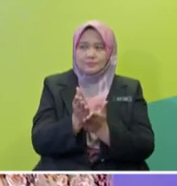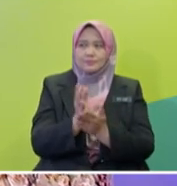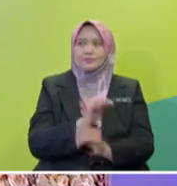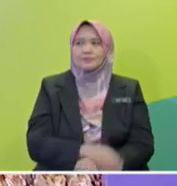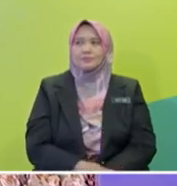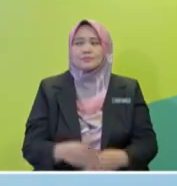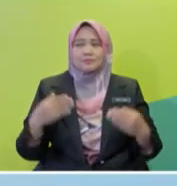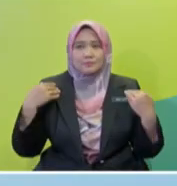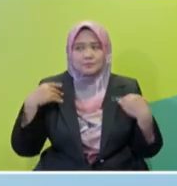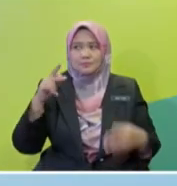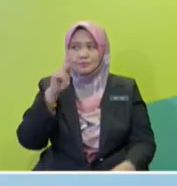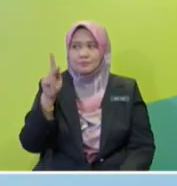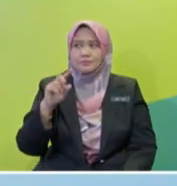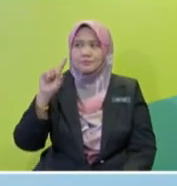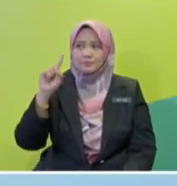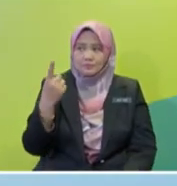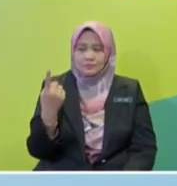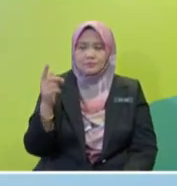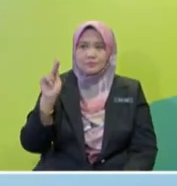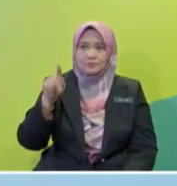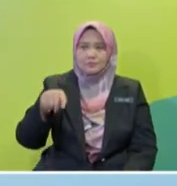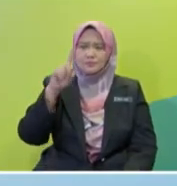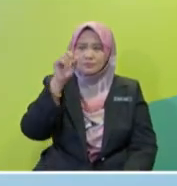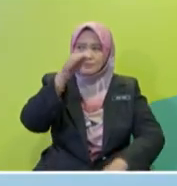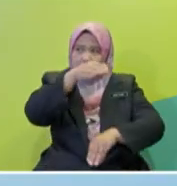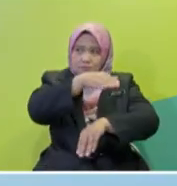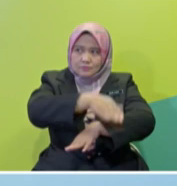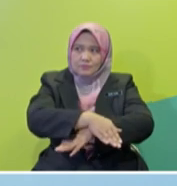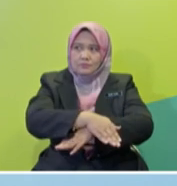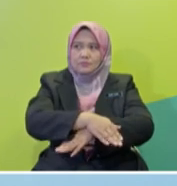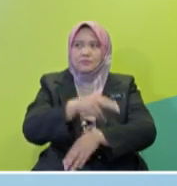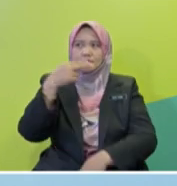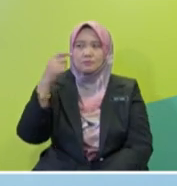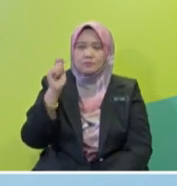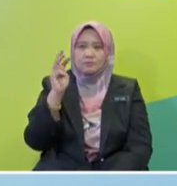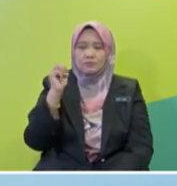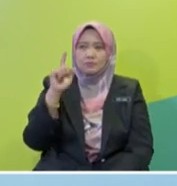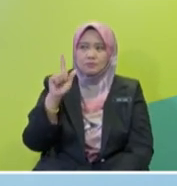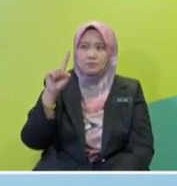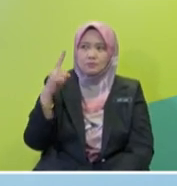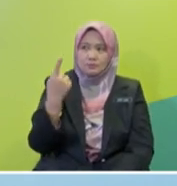Adakah hanya perlu satu tag hecti untuk membina menjawab